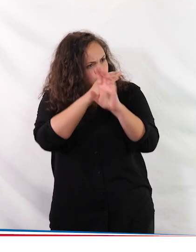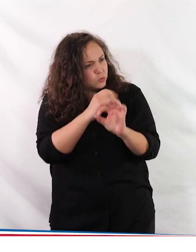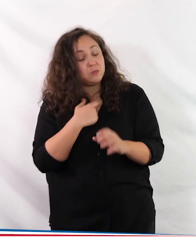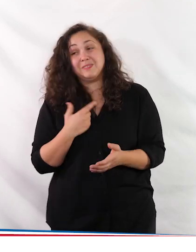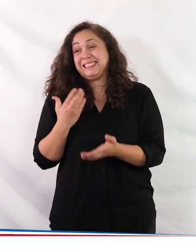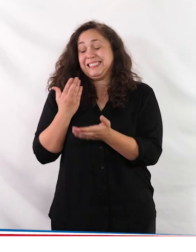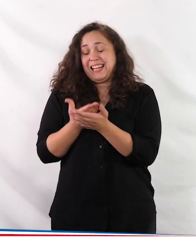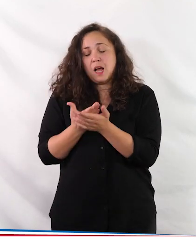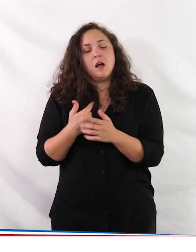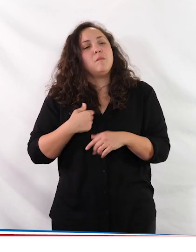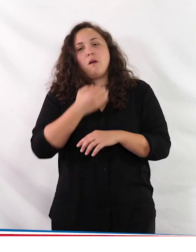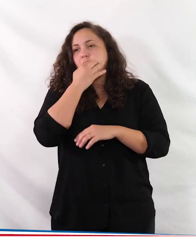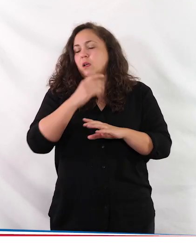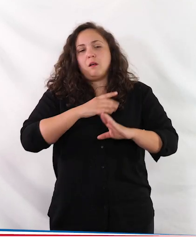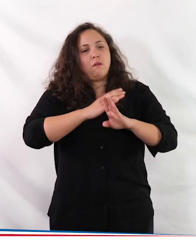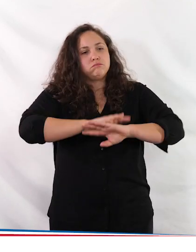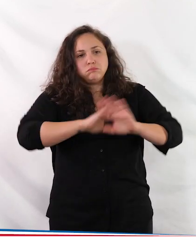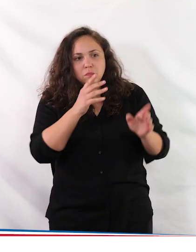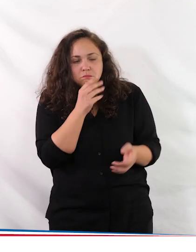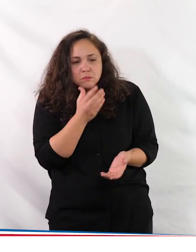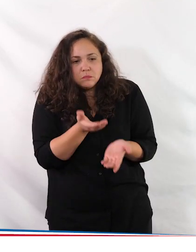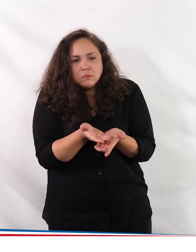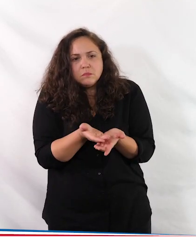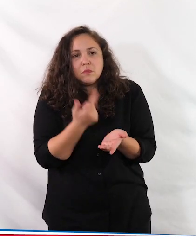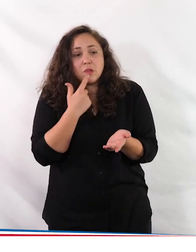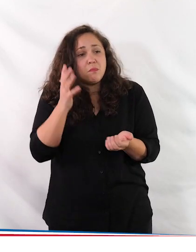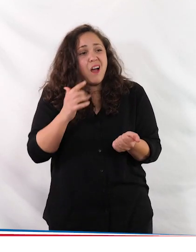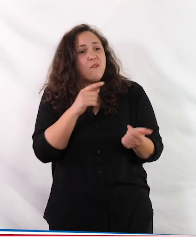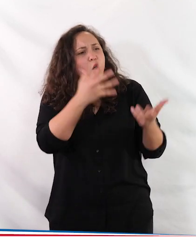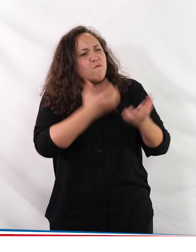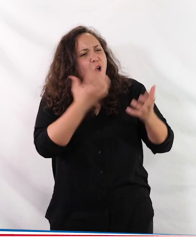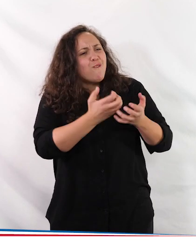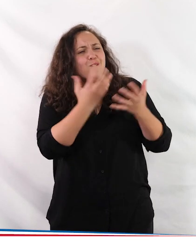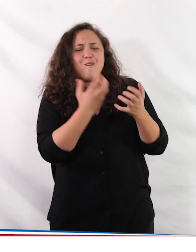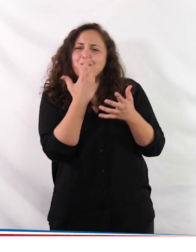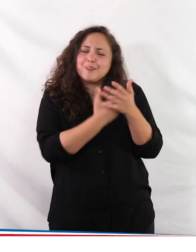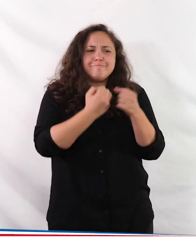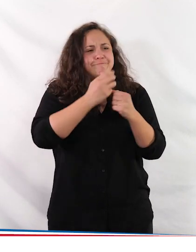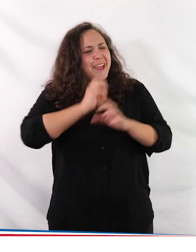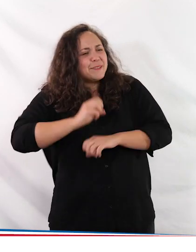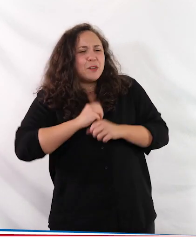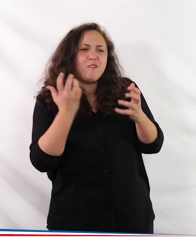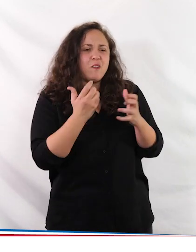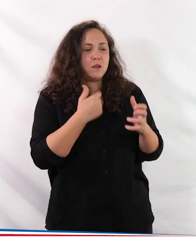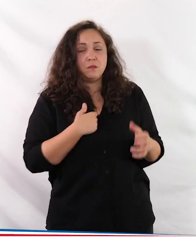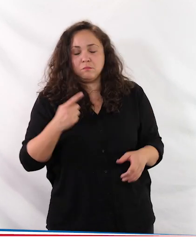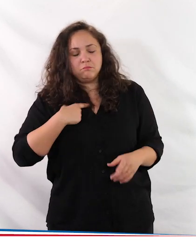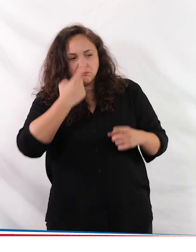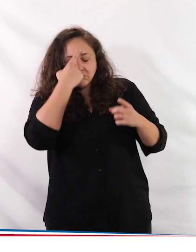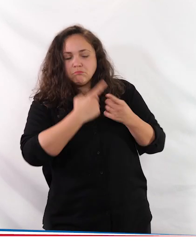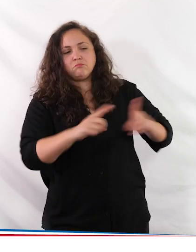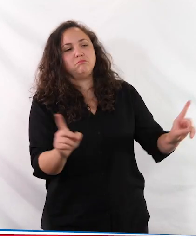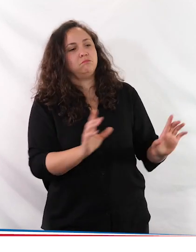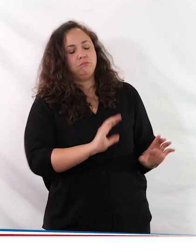supprimer. Bien sûr. Et ça, je m'y suis opposée. J'ai dit qu'il ne fallait pas. Ça a été compliqué de le faire entendre à ceux qui voulaient cette